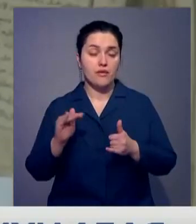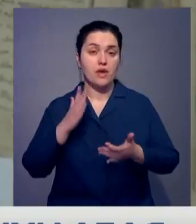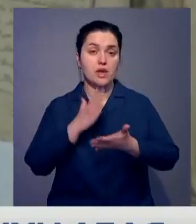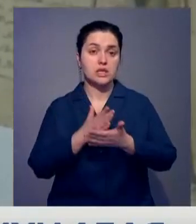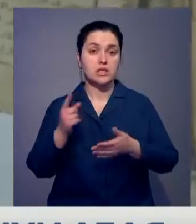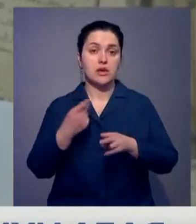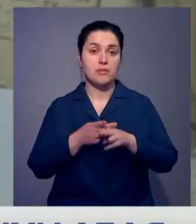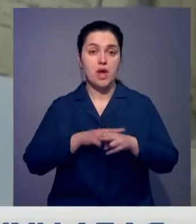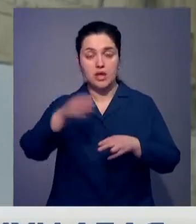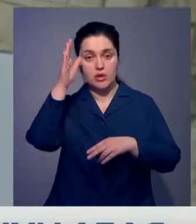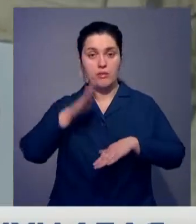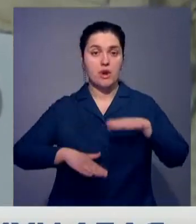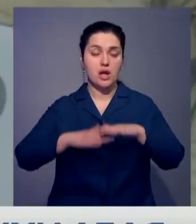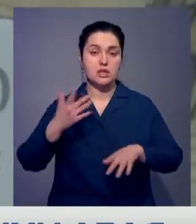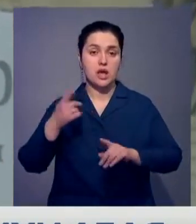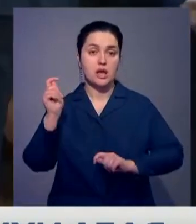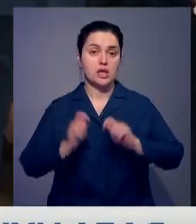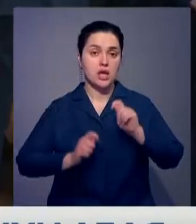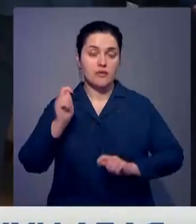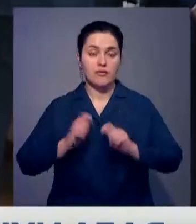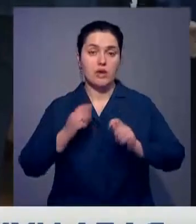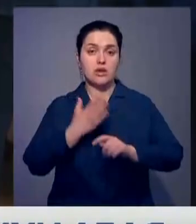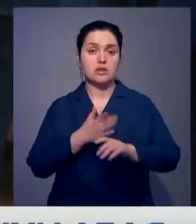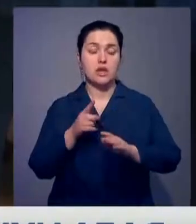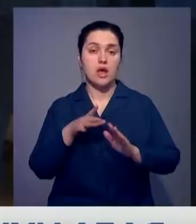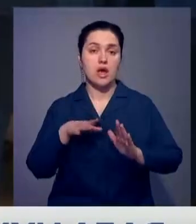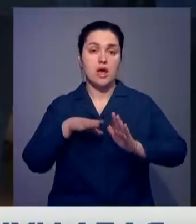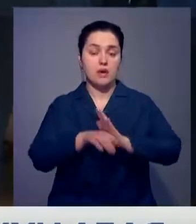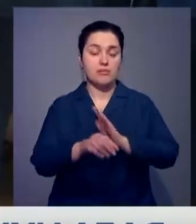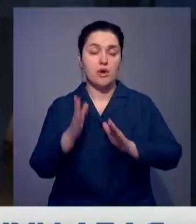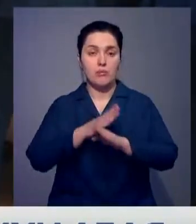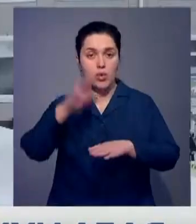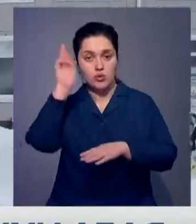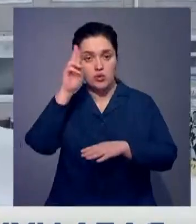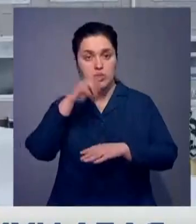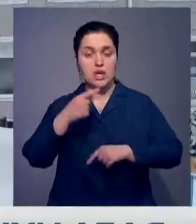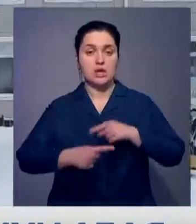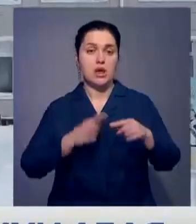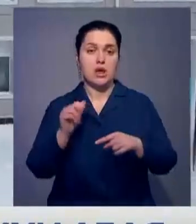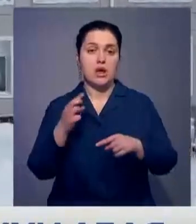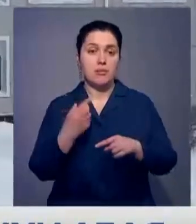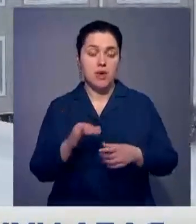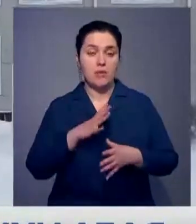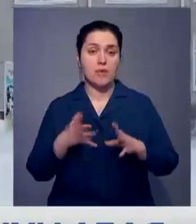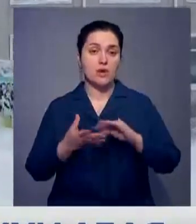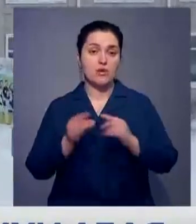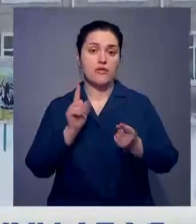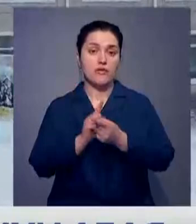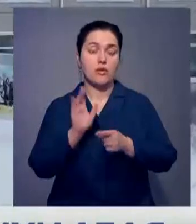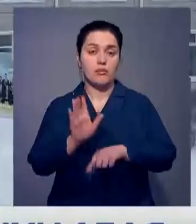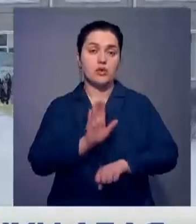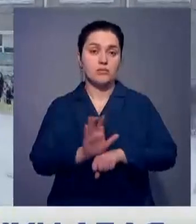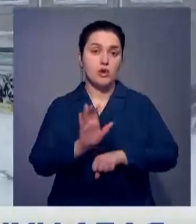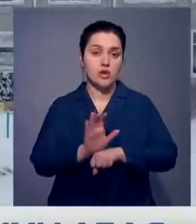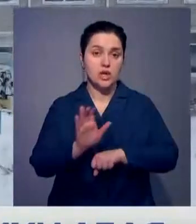научно-практическую конференцию там обсудят внедрение в образовательный процесс средних школ изучения наследия абая по итогам встречи будет выпущен сборник рекомендации для